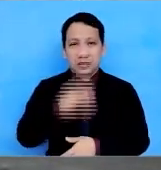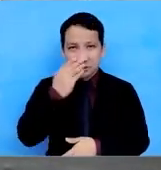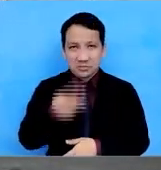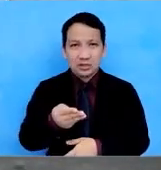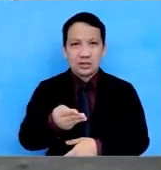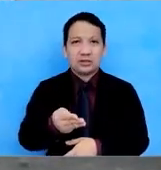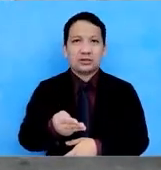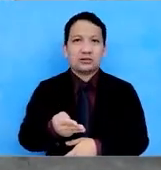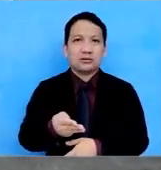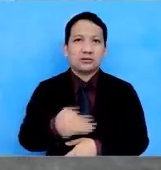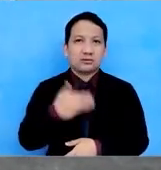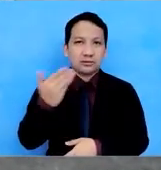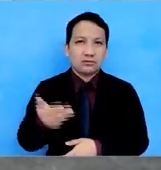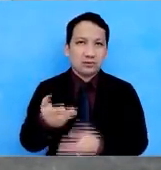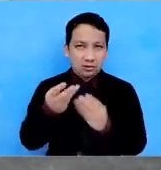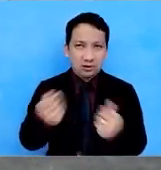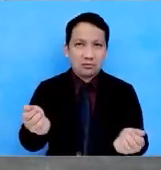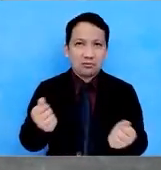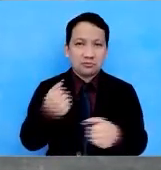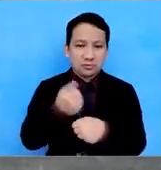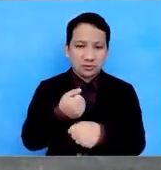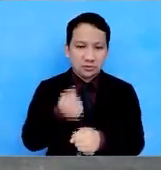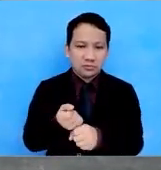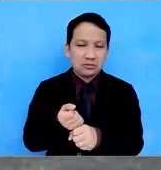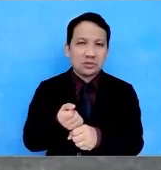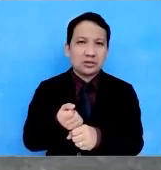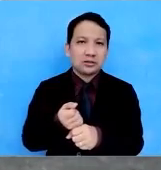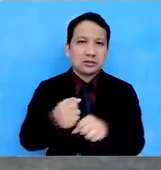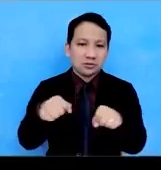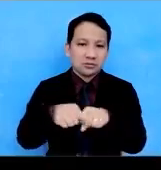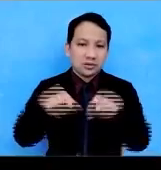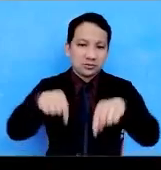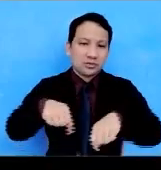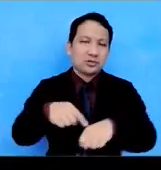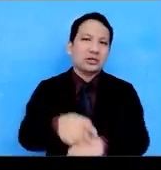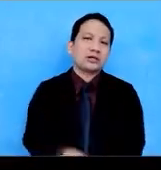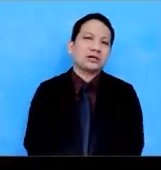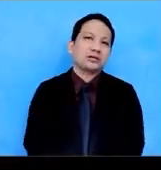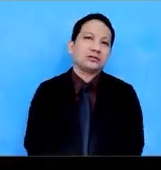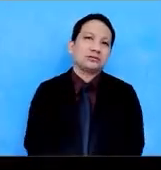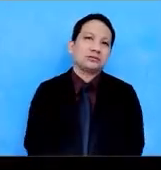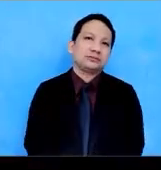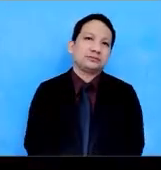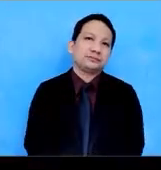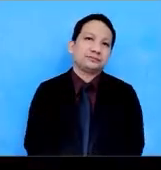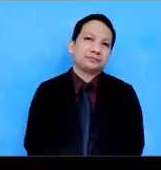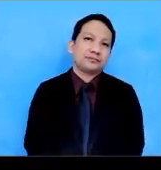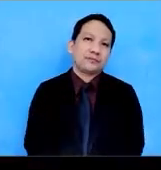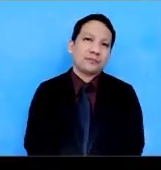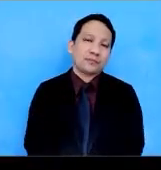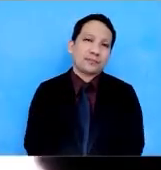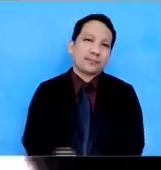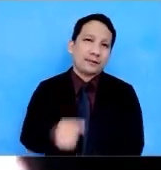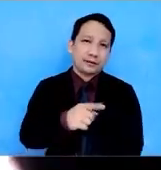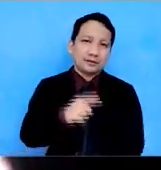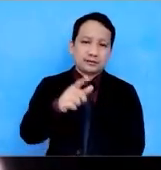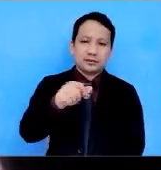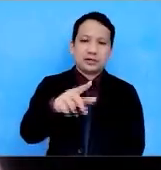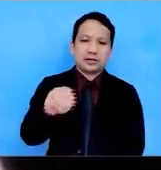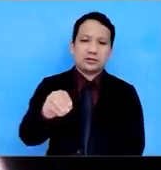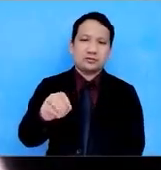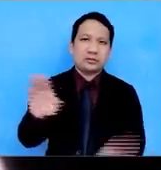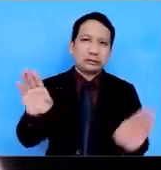talagang nauubos ang mga gawaan ng sapatos dito. Ang sapatosan ni Ato, nagsara